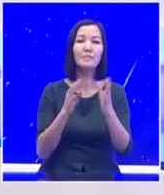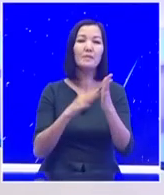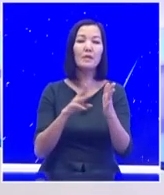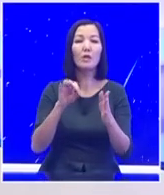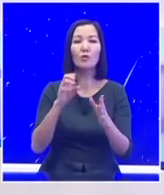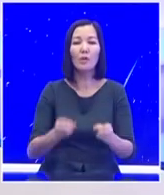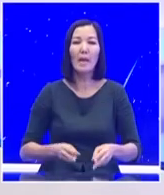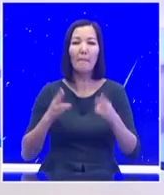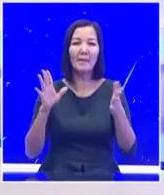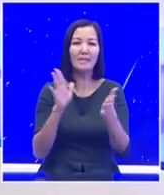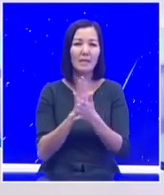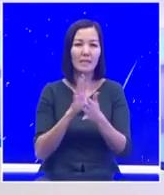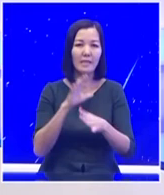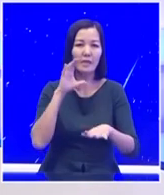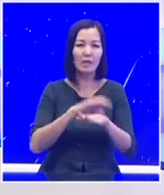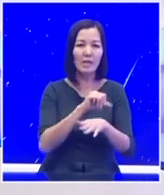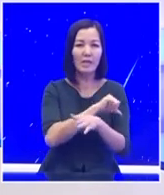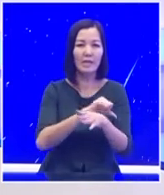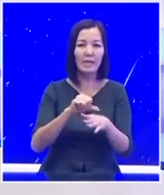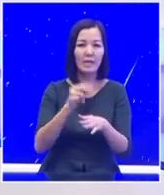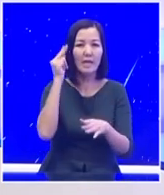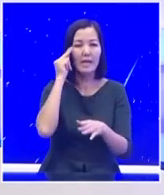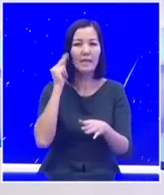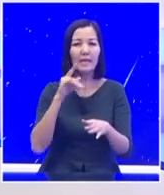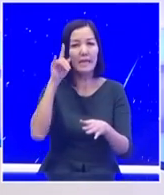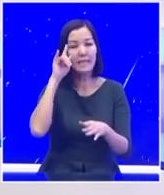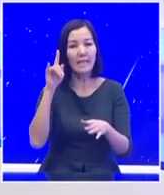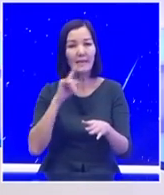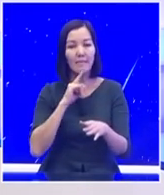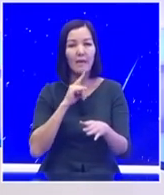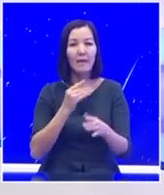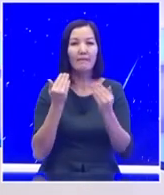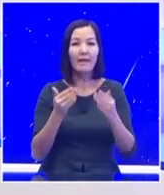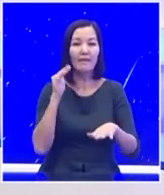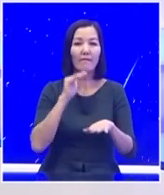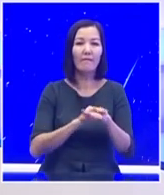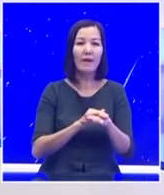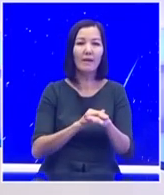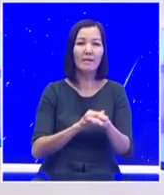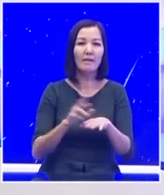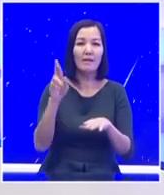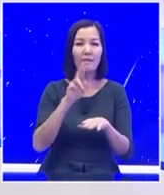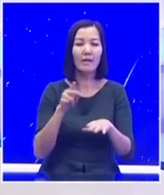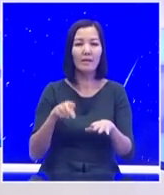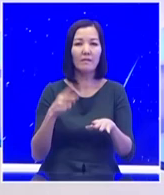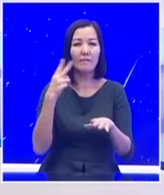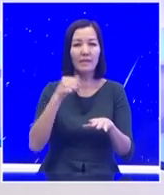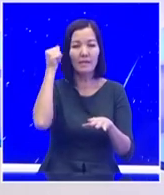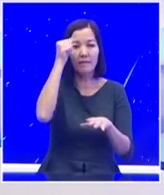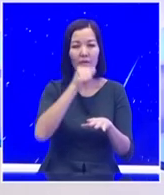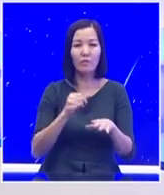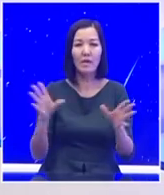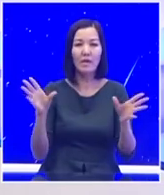19 тонн опасных отходов задержали на границе Китая с Казахстаном. Данный факт выявлен в январе текущего